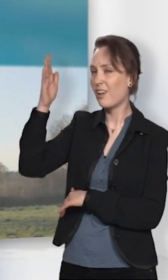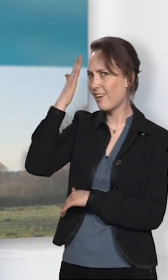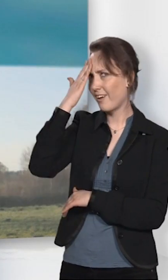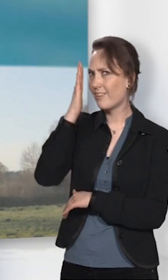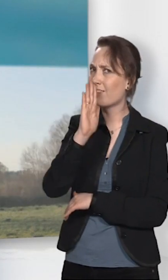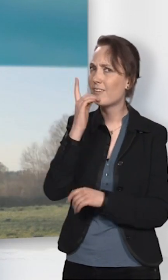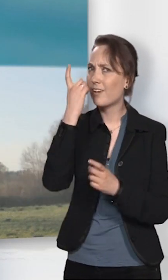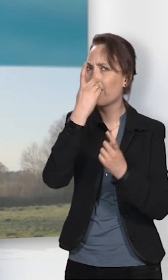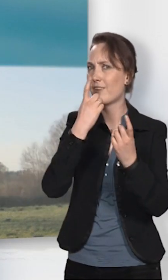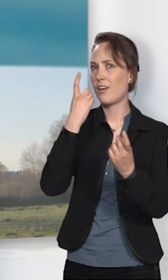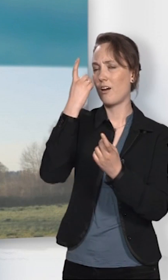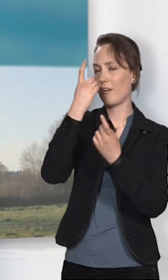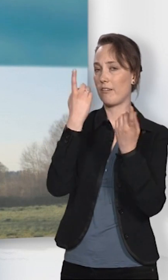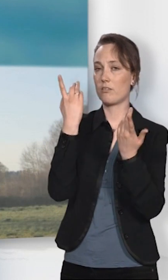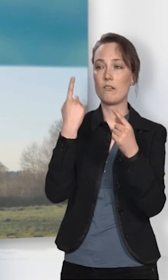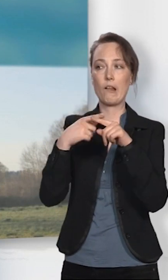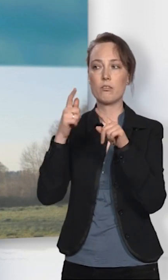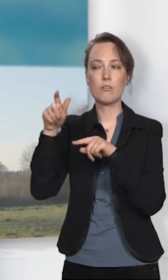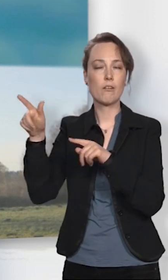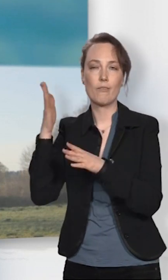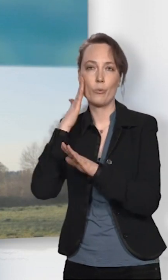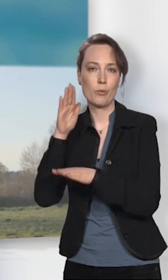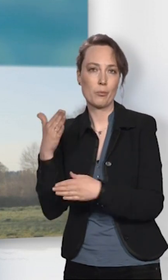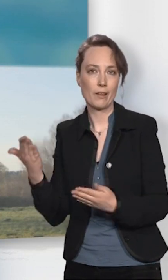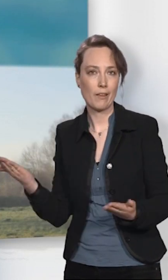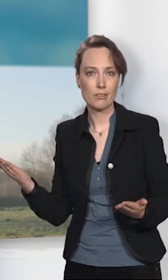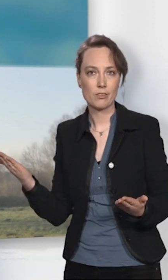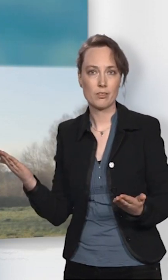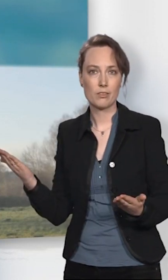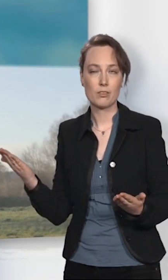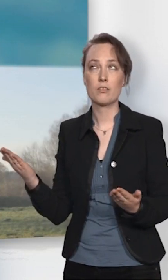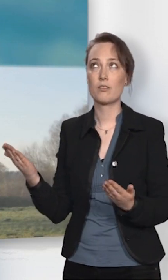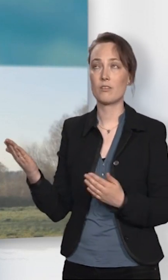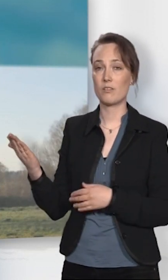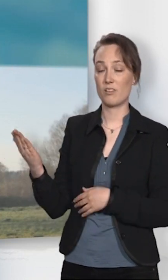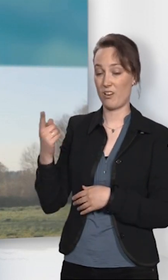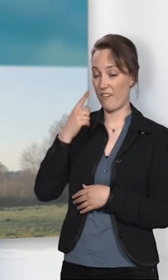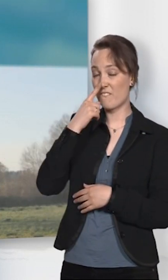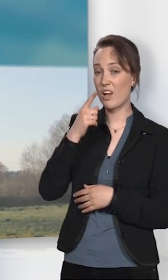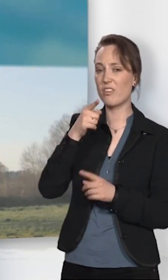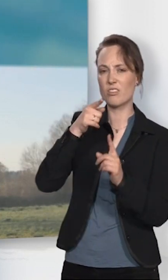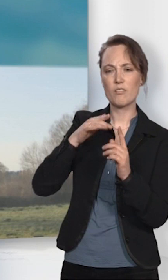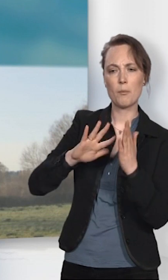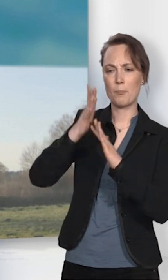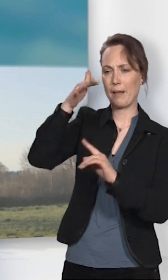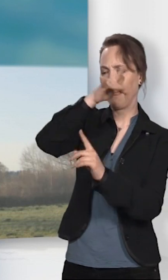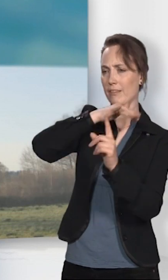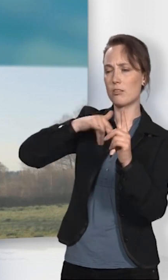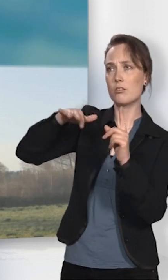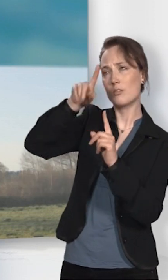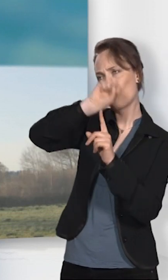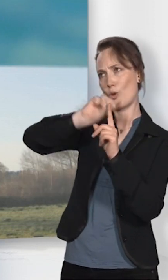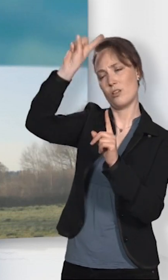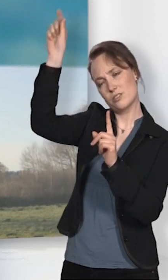Kennt die Gedanken, die sonst keiner von dir kennt. Er steht auch noch dann